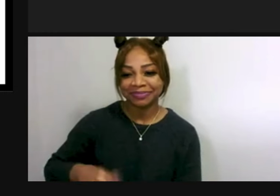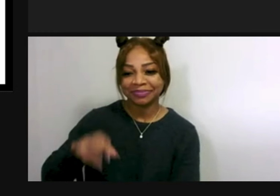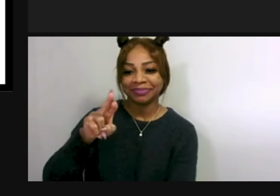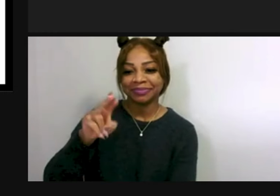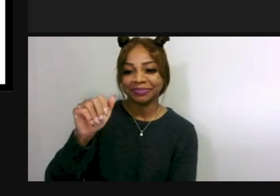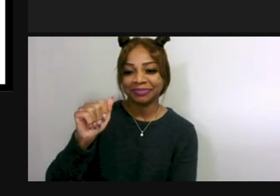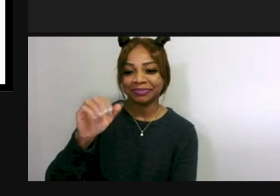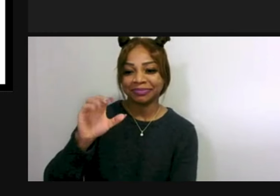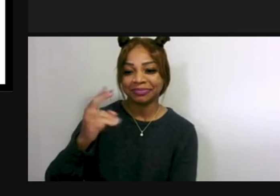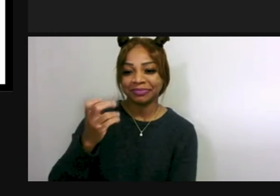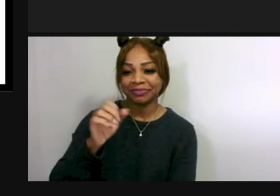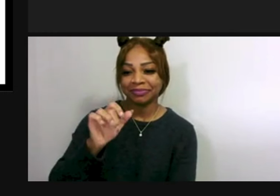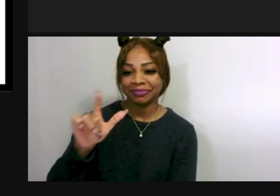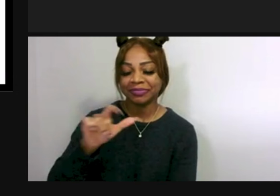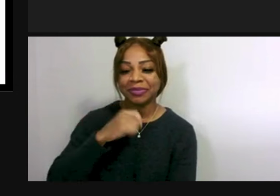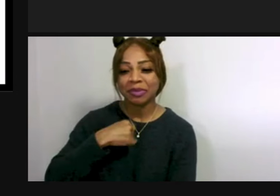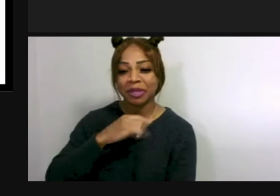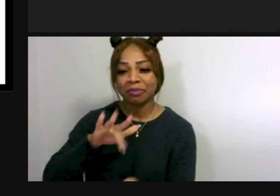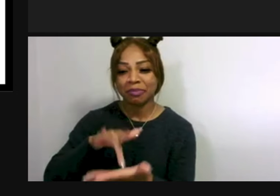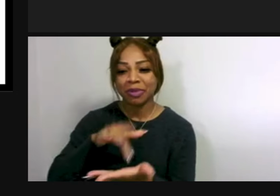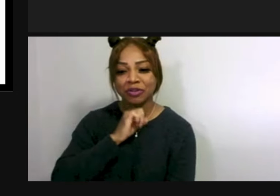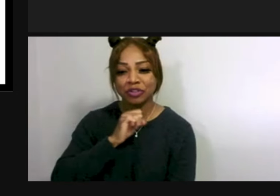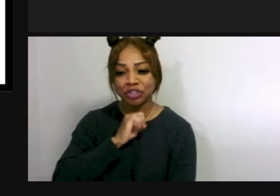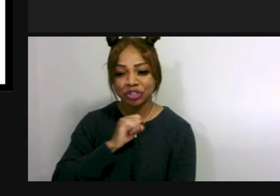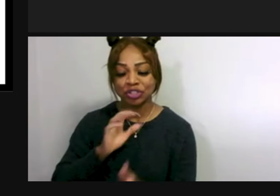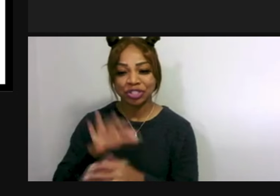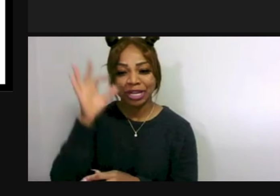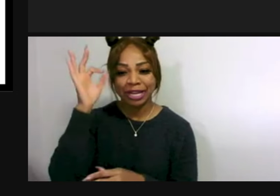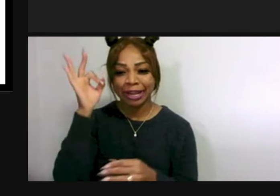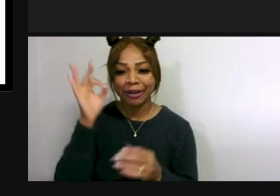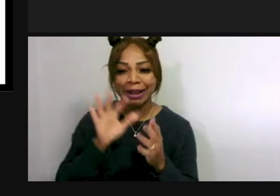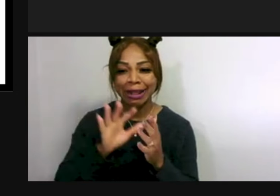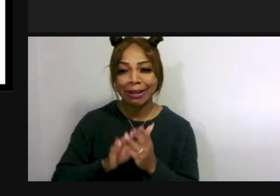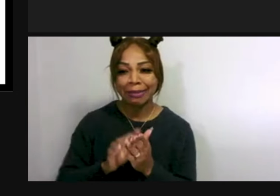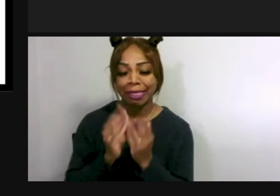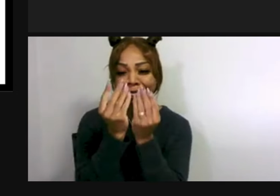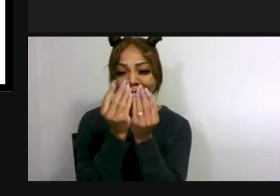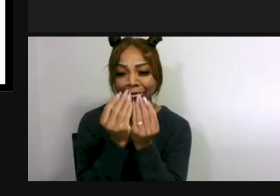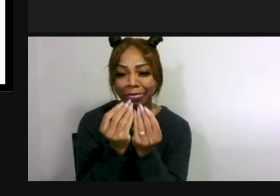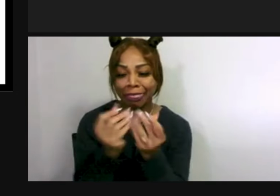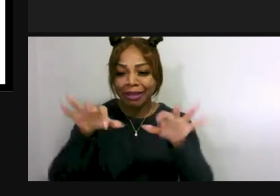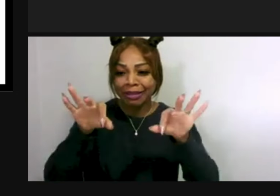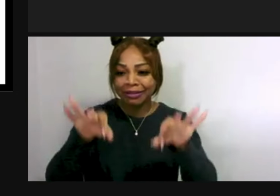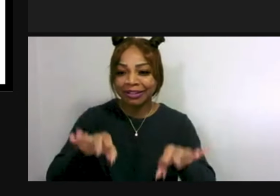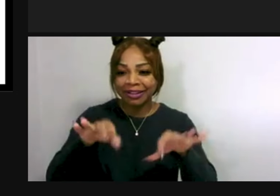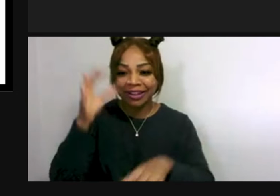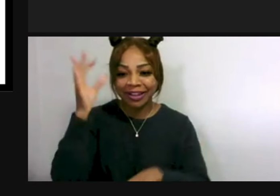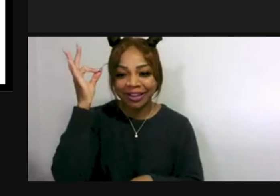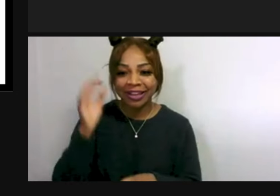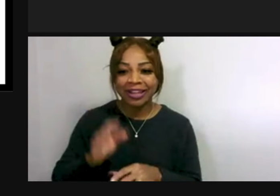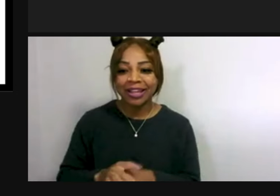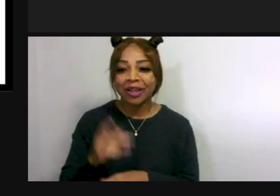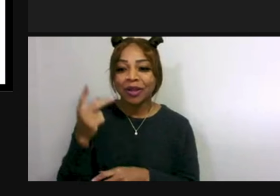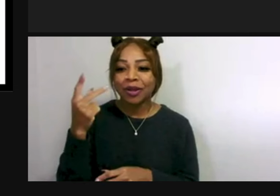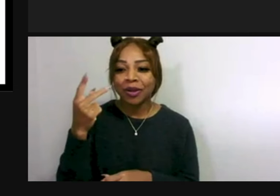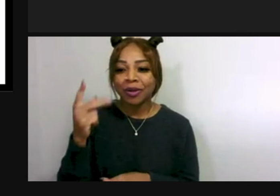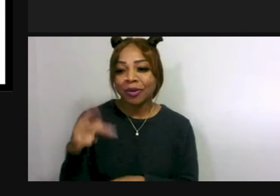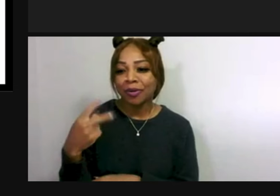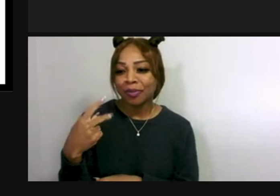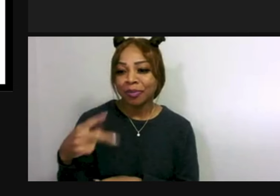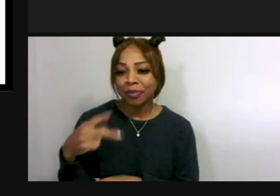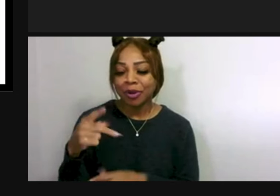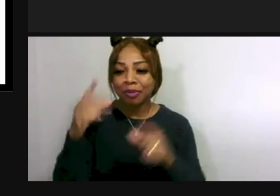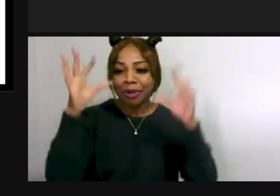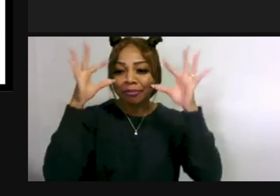je m'appelle Rachel Marks. Je suis une femme blanche d'ail moyen avec des cheveux violets mi-longueur. Je porte des